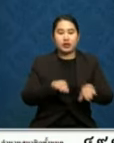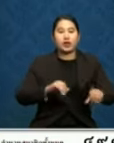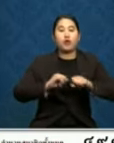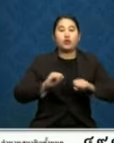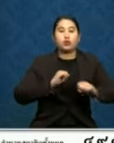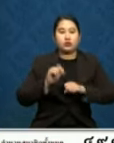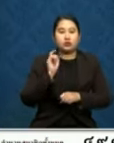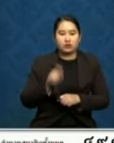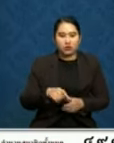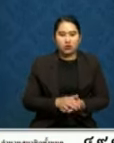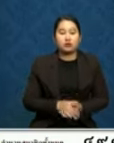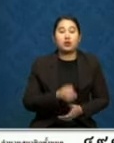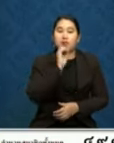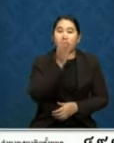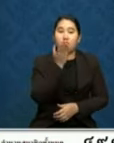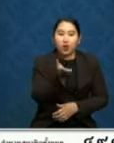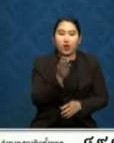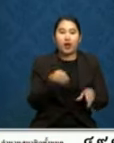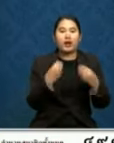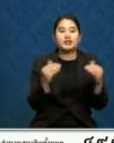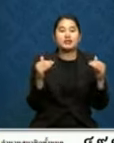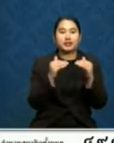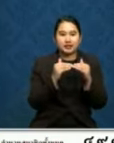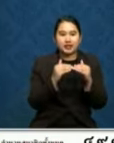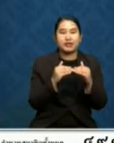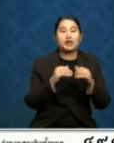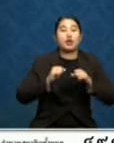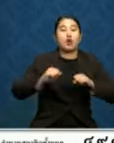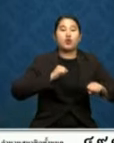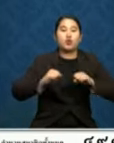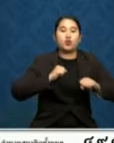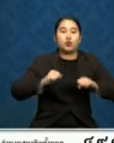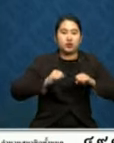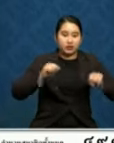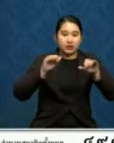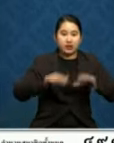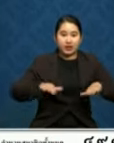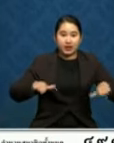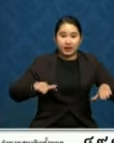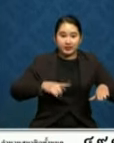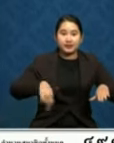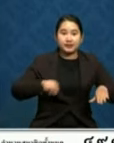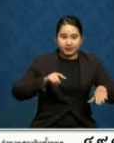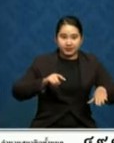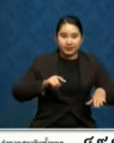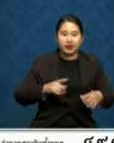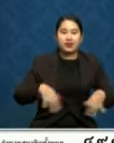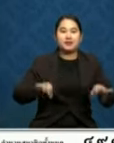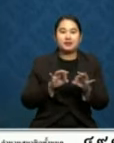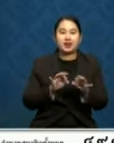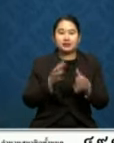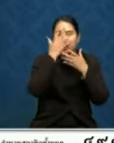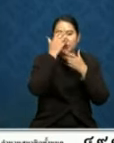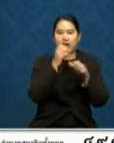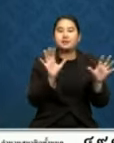กว่านี้ค่ะก็ขอให้สิทธิมนุษยชนของเด็กและเยาวชนนะคะต้องไม่ถูกผลักไสด้วยงบประมาณและระบ